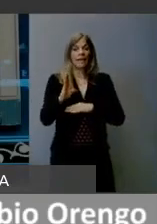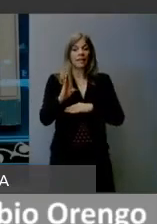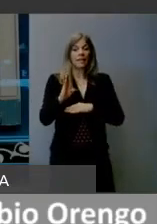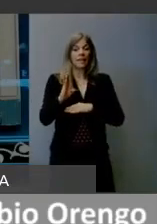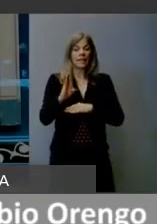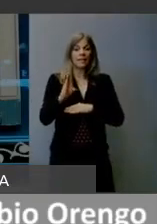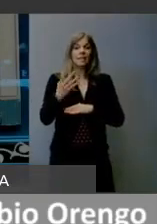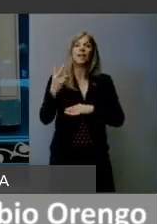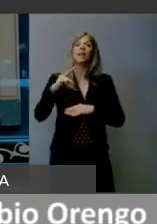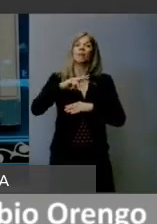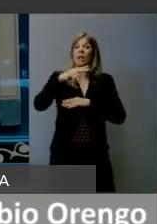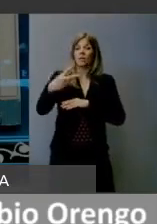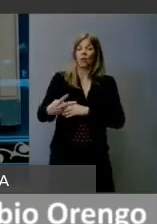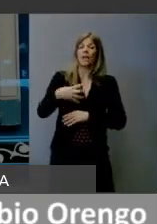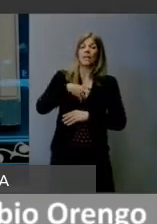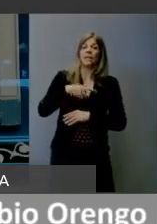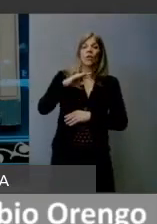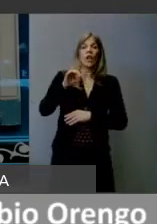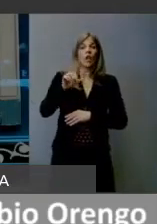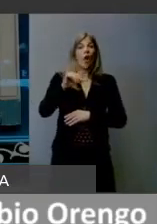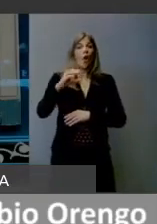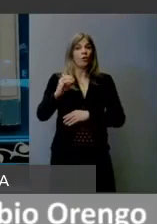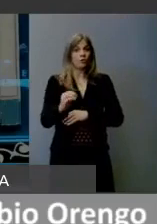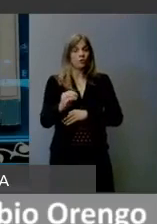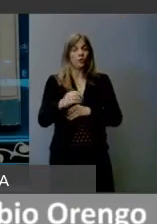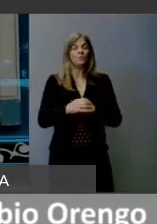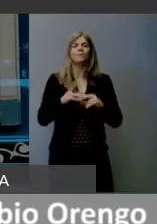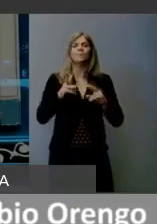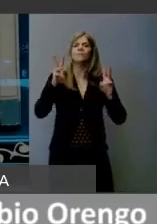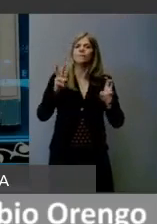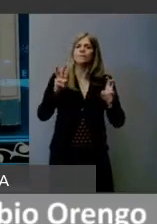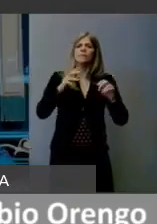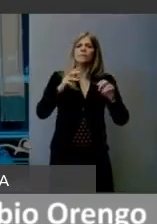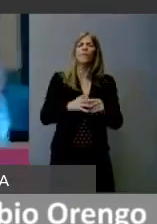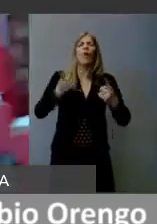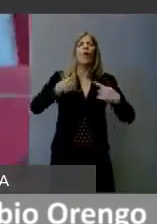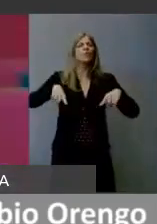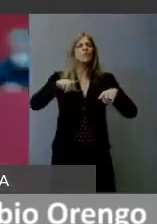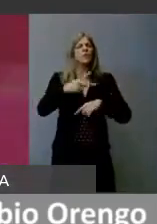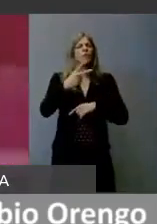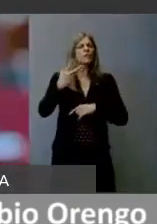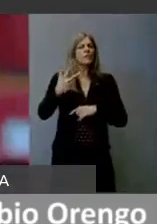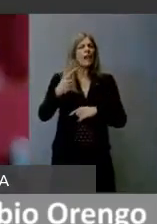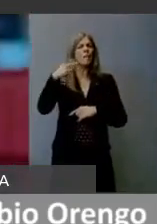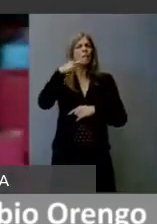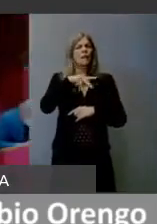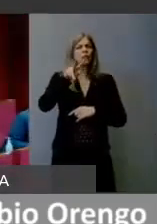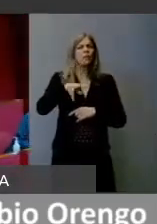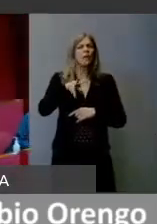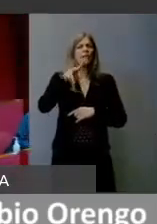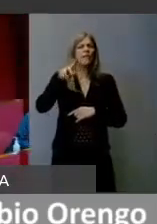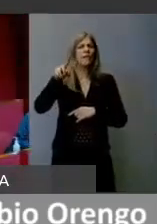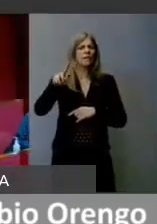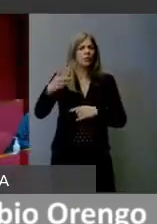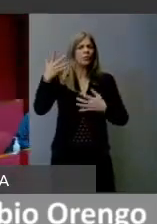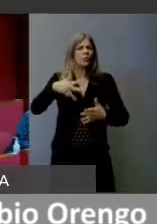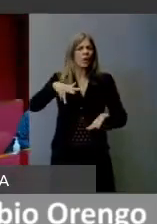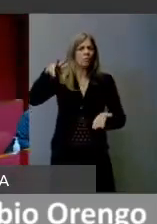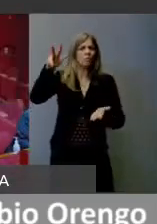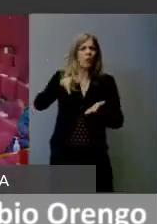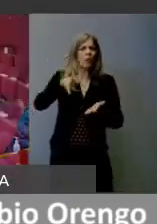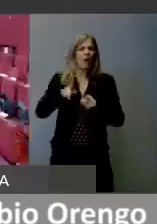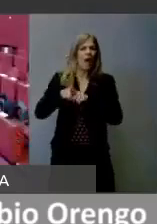risponderà appunto l'assessore Rosso. Accertato che nella seduta di consiglio il 23 marzo 2021 veniva approvata all'unanimità